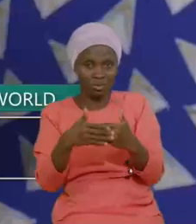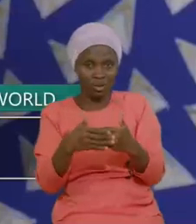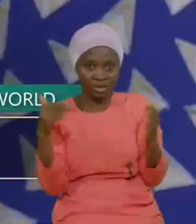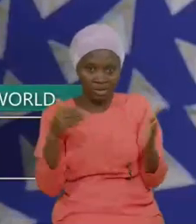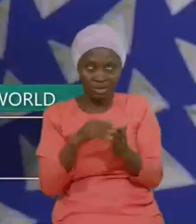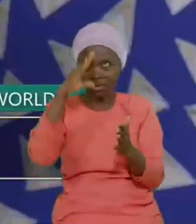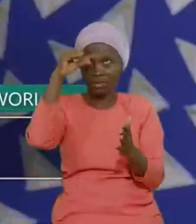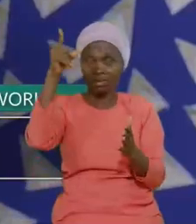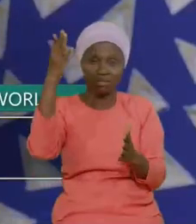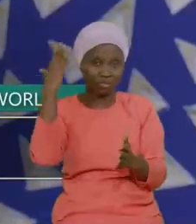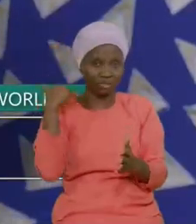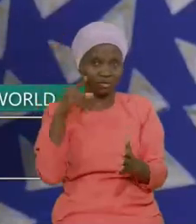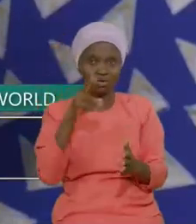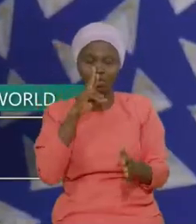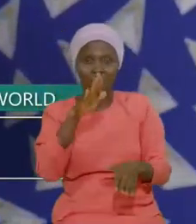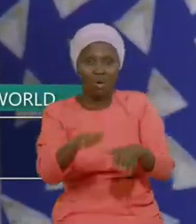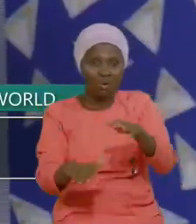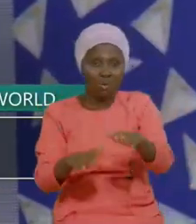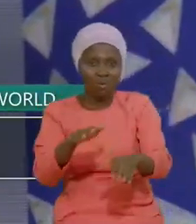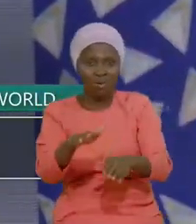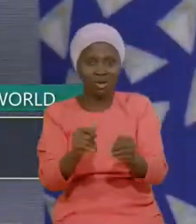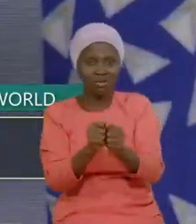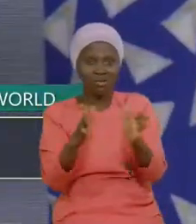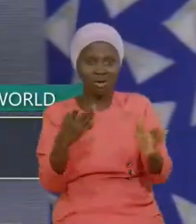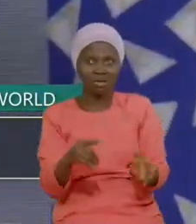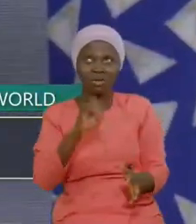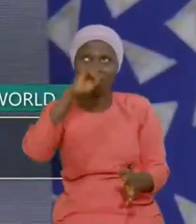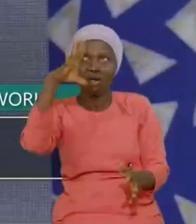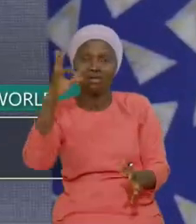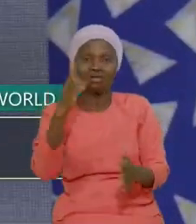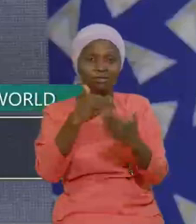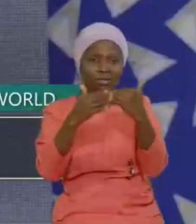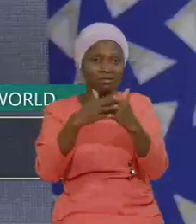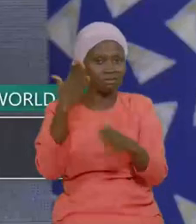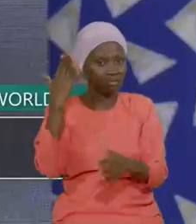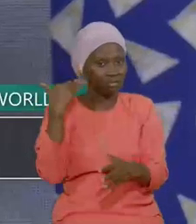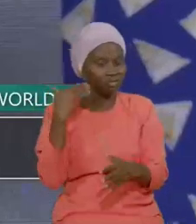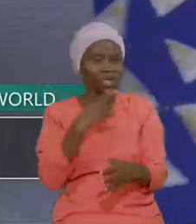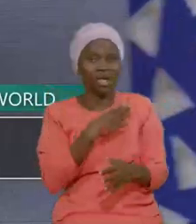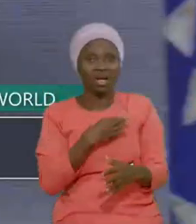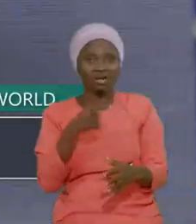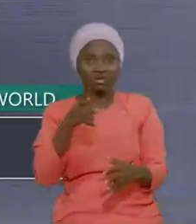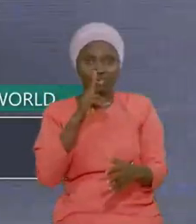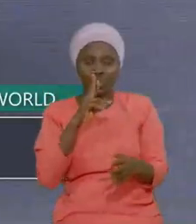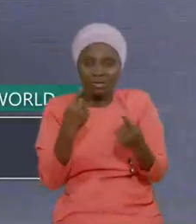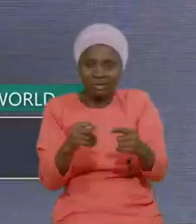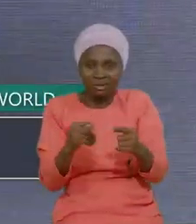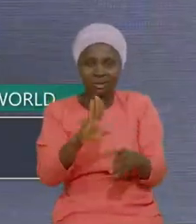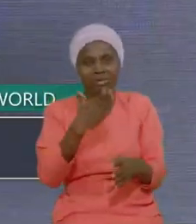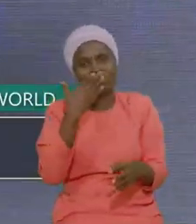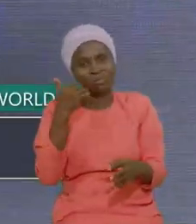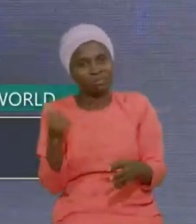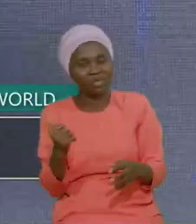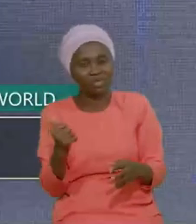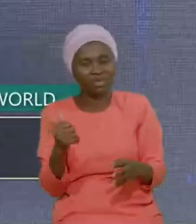Tu lui as tourné le dos tout ce temps. tu marchais sans la lumière du ciel.